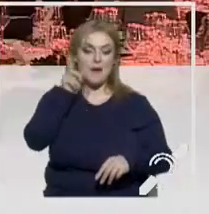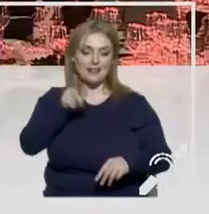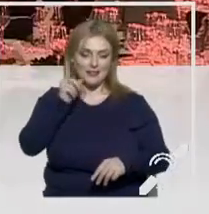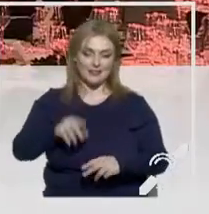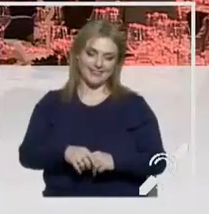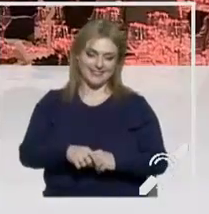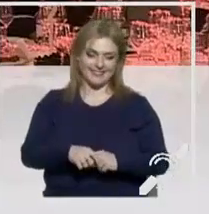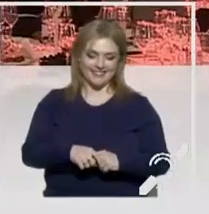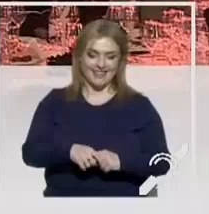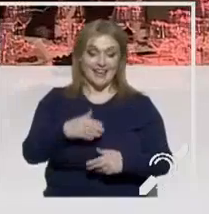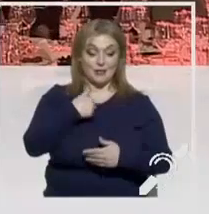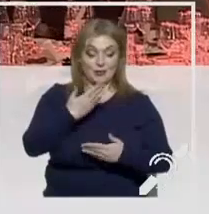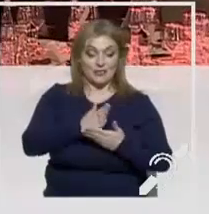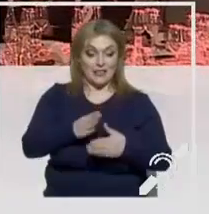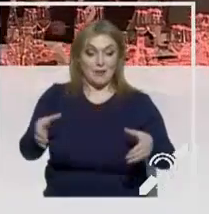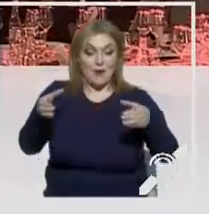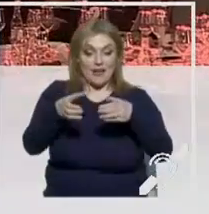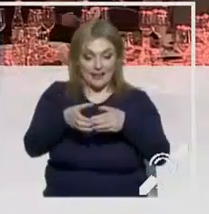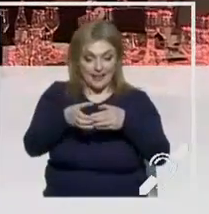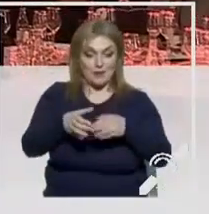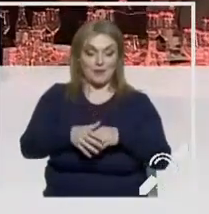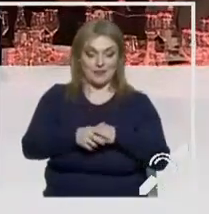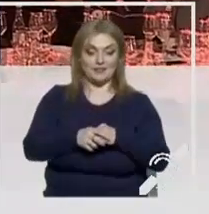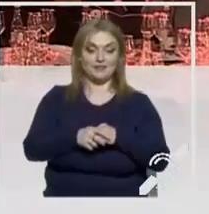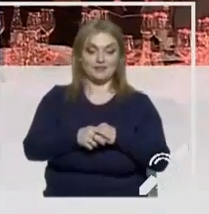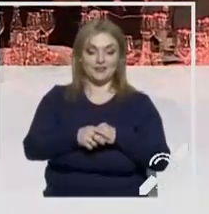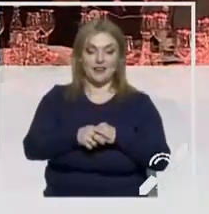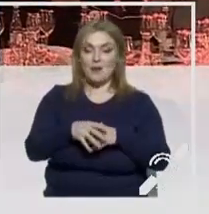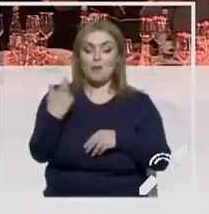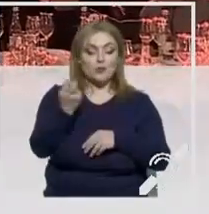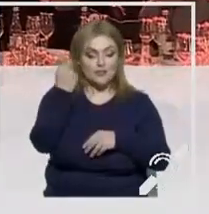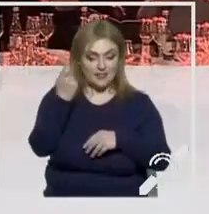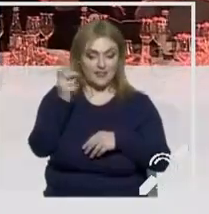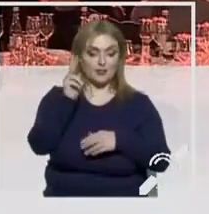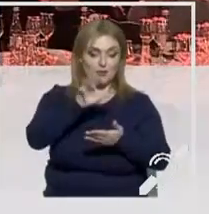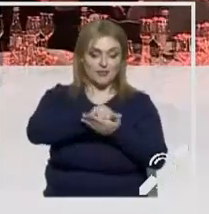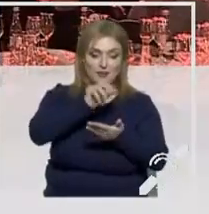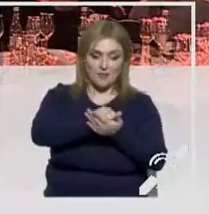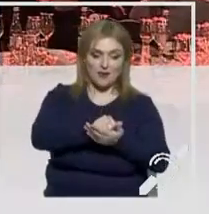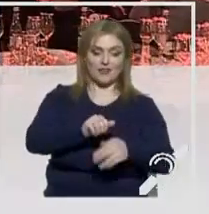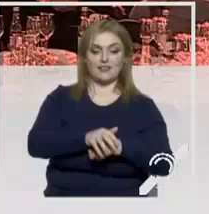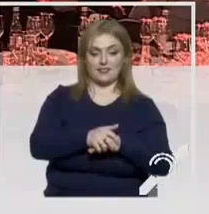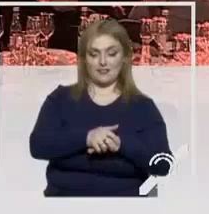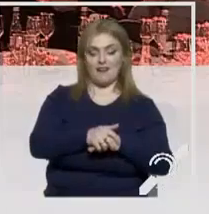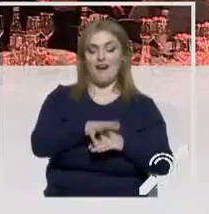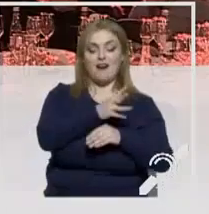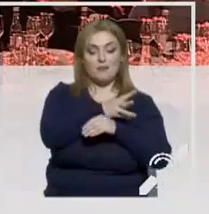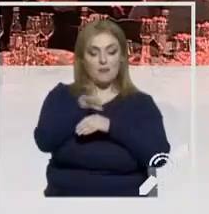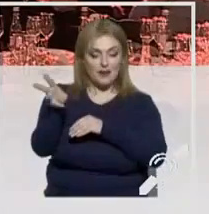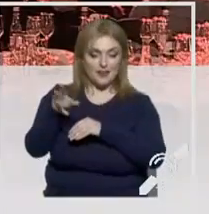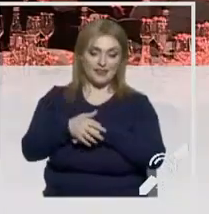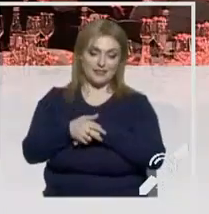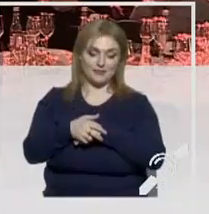bătrân. Noi suntem o echipă, o mână de oameni care face film în Moldova. Și de asta să vorbim de o concurență, nu-i corect